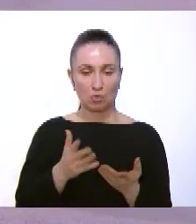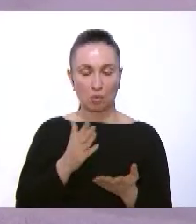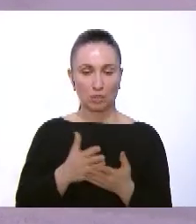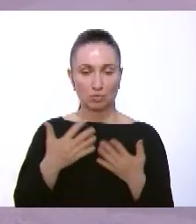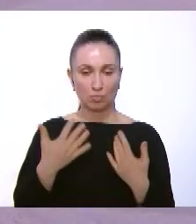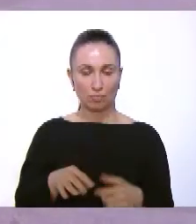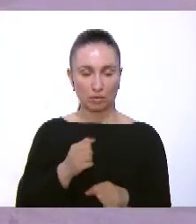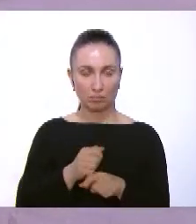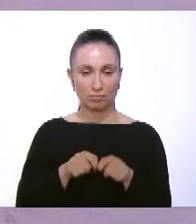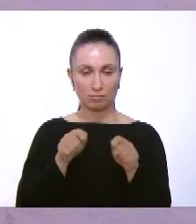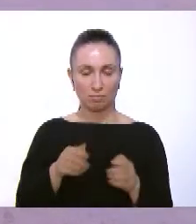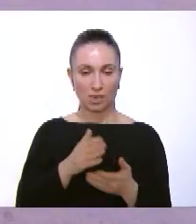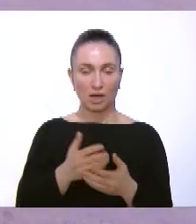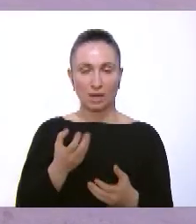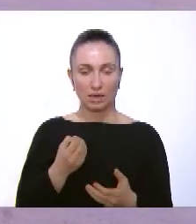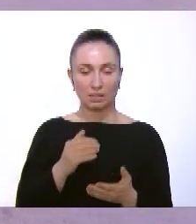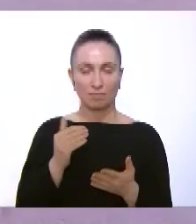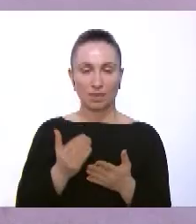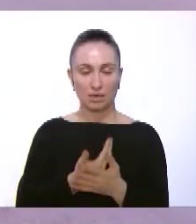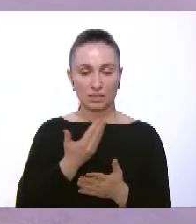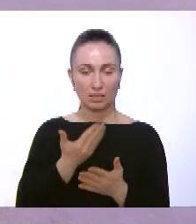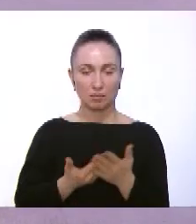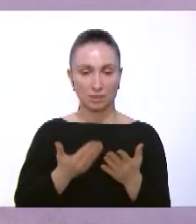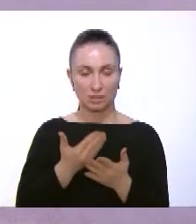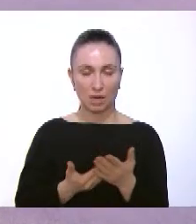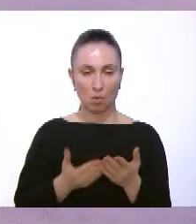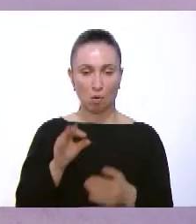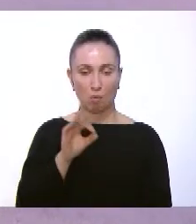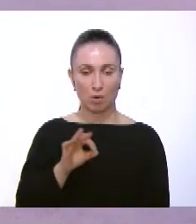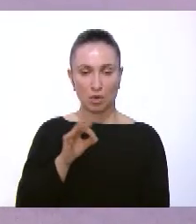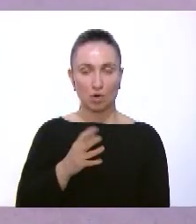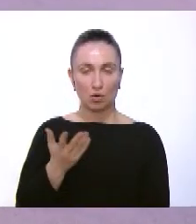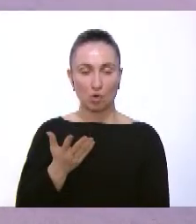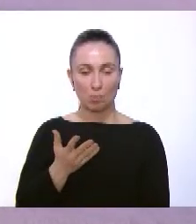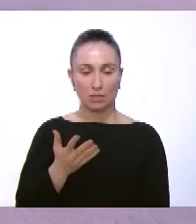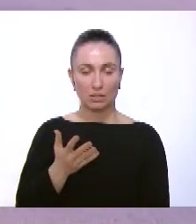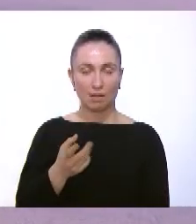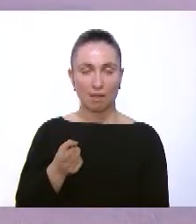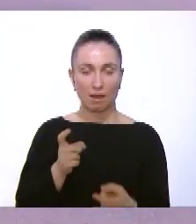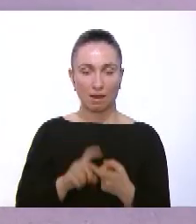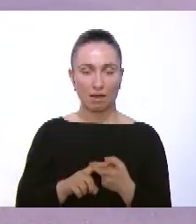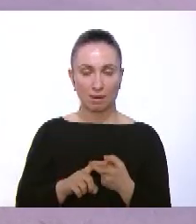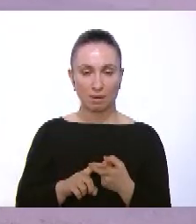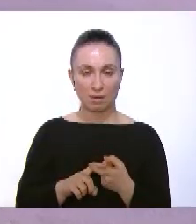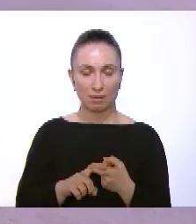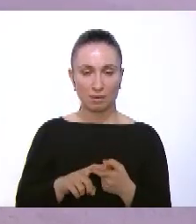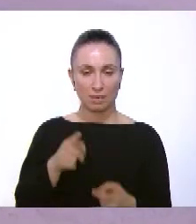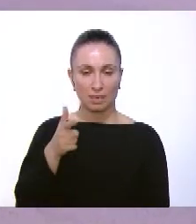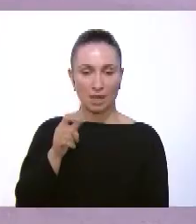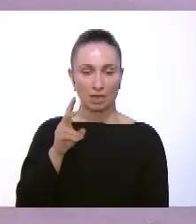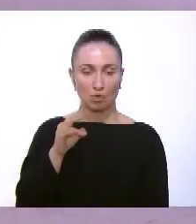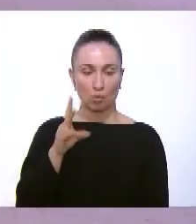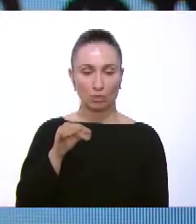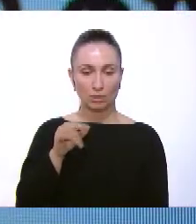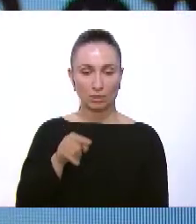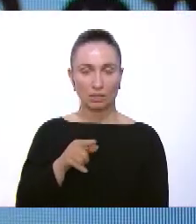უკვე დანერგილია და კიდევ ახალი რეკომენდაციები, რომელიც ეხება გენომის სეკვენირებას.